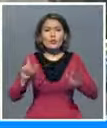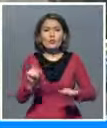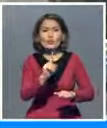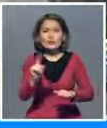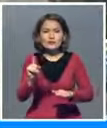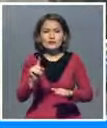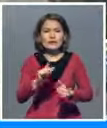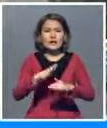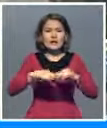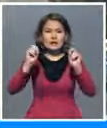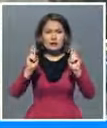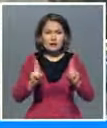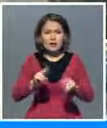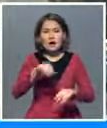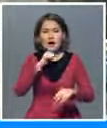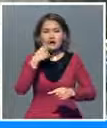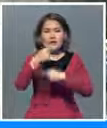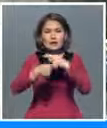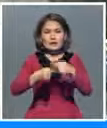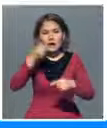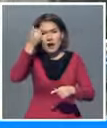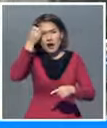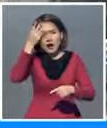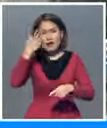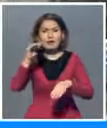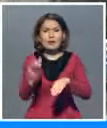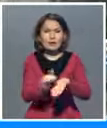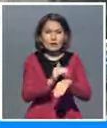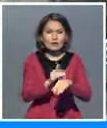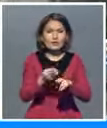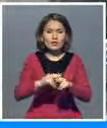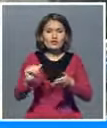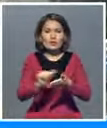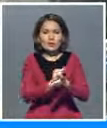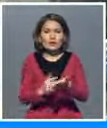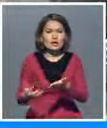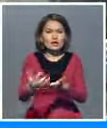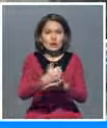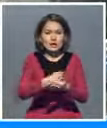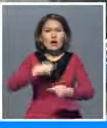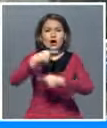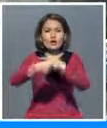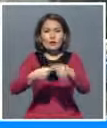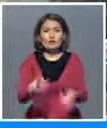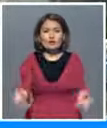ата бабаларымыздың ерлік істерін, ақыл парасатын, мұраларын жинақтап, ұрпақтан ұрпаққа